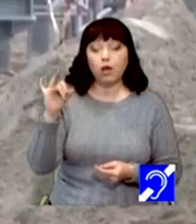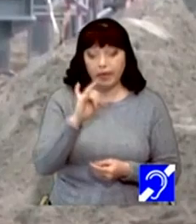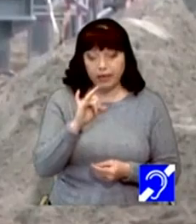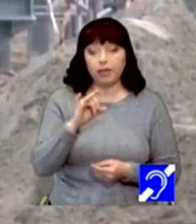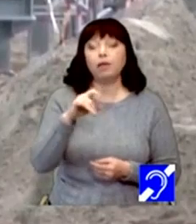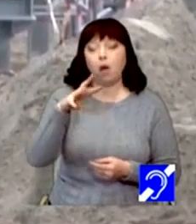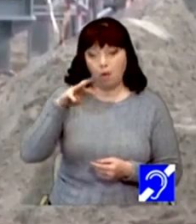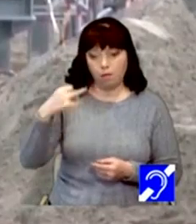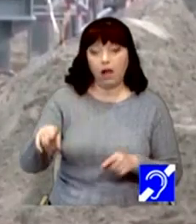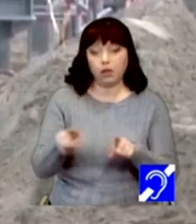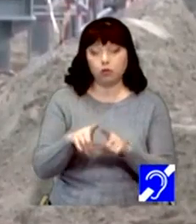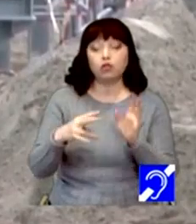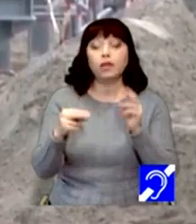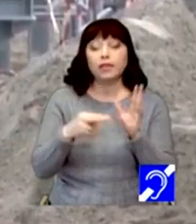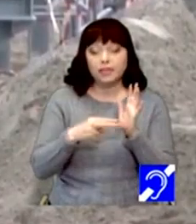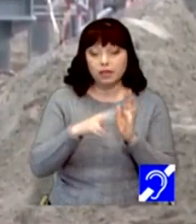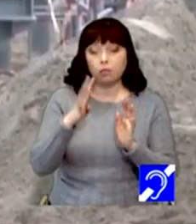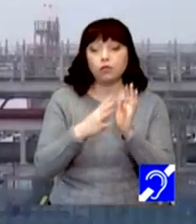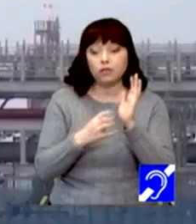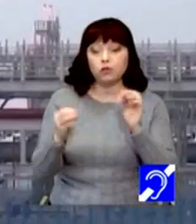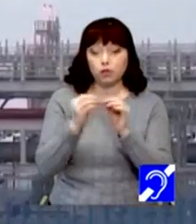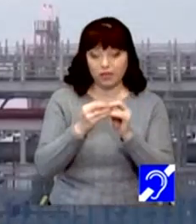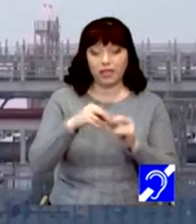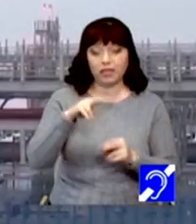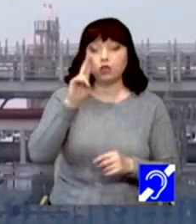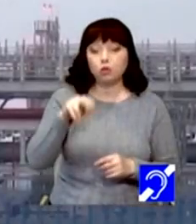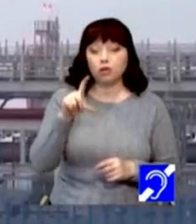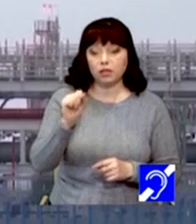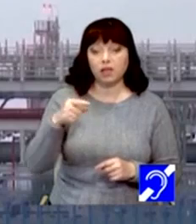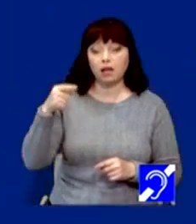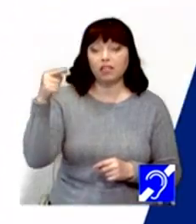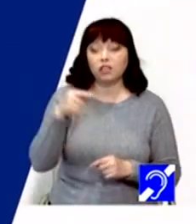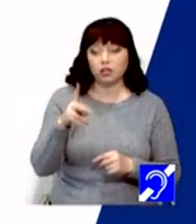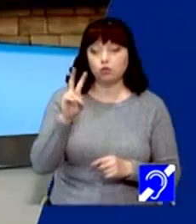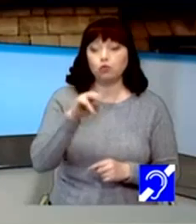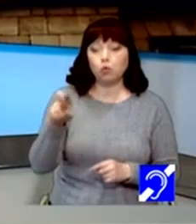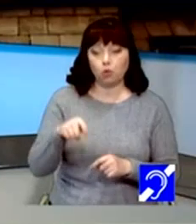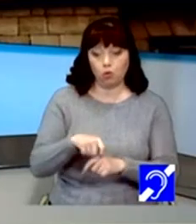în luna mai la un preț de 910 dolari pentru 1.000 de metri cubi